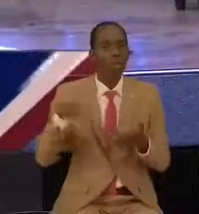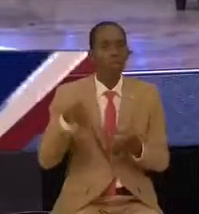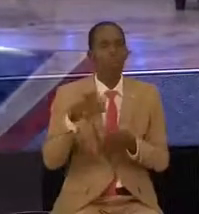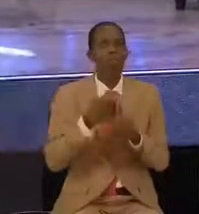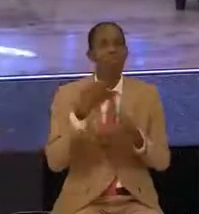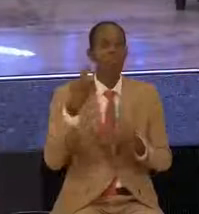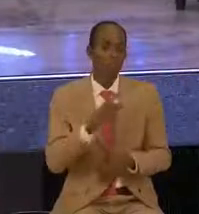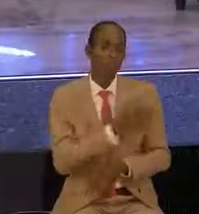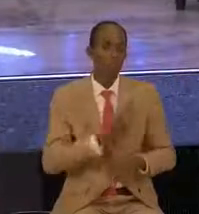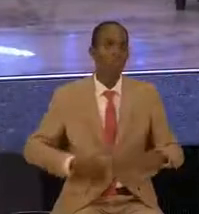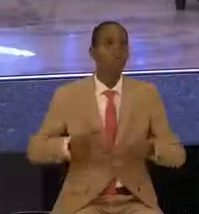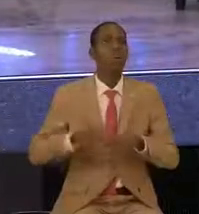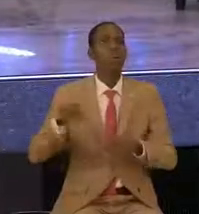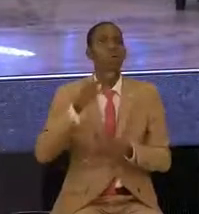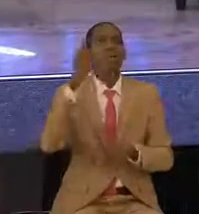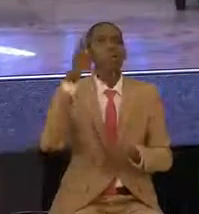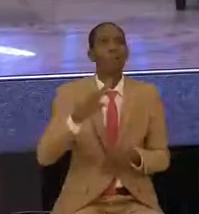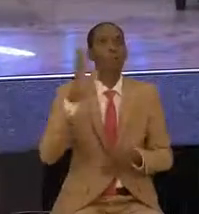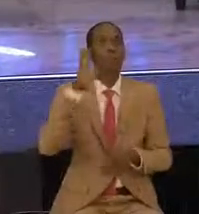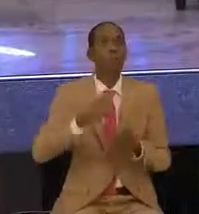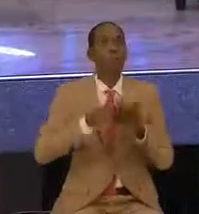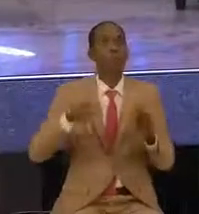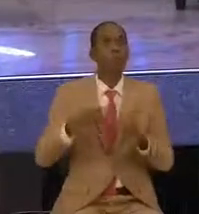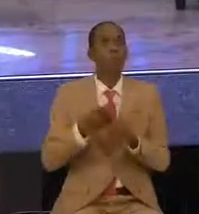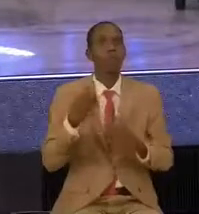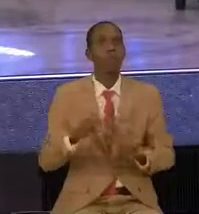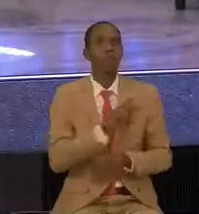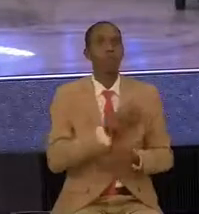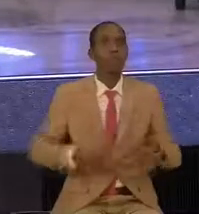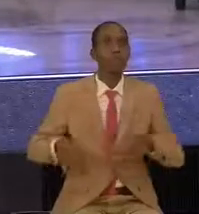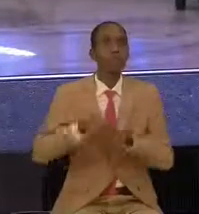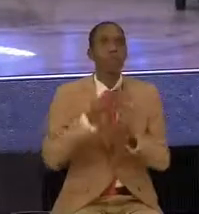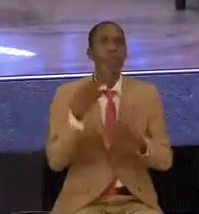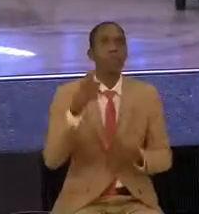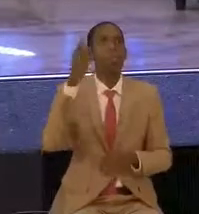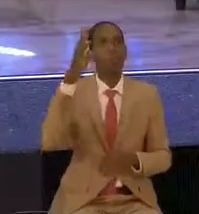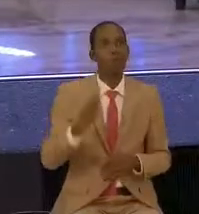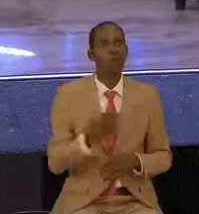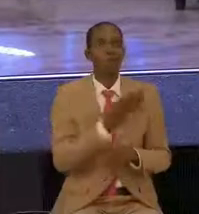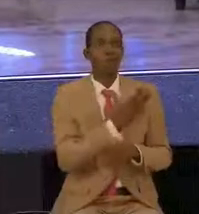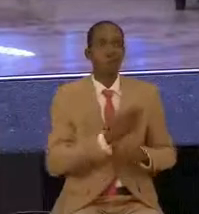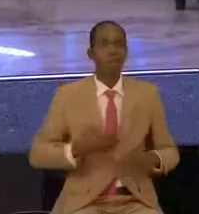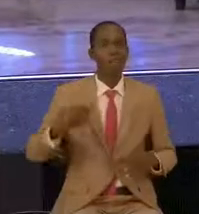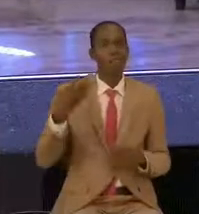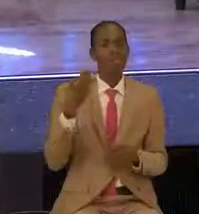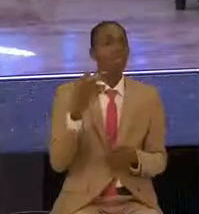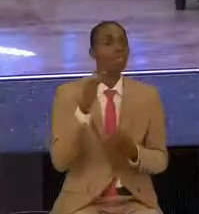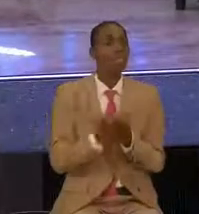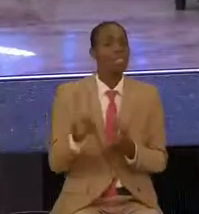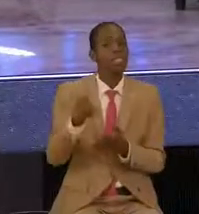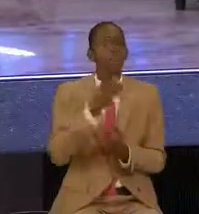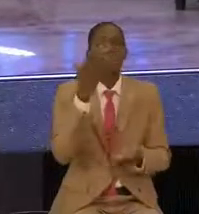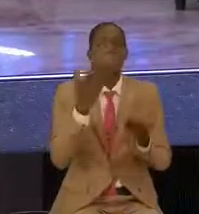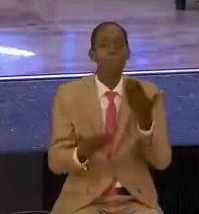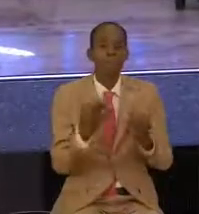détacher afin que vous soyez zélés pour eux. Ce qu'ils font là, cela va vous détacher, vous exclure